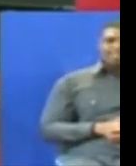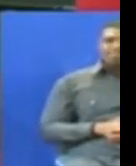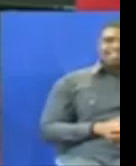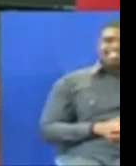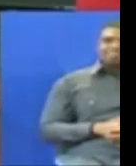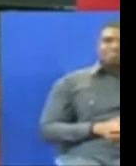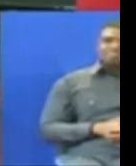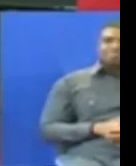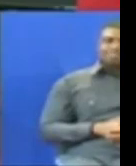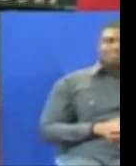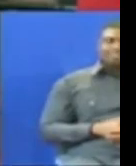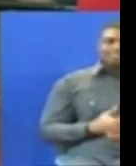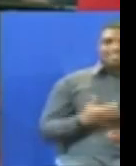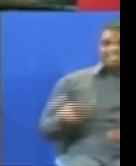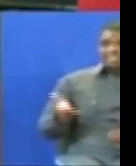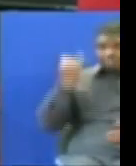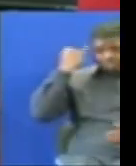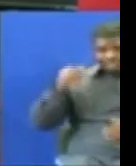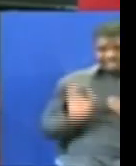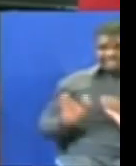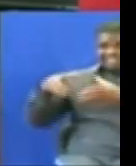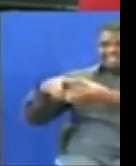pia ushauri wa kamati.